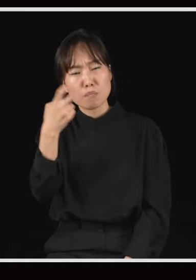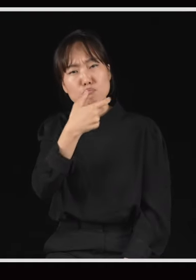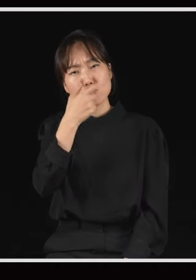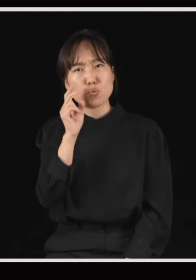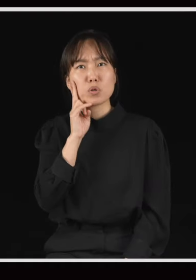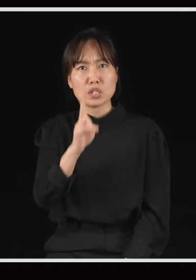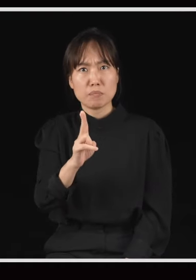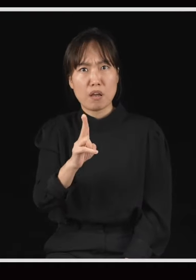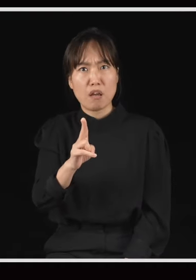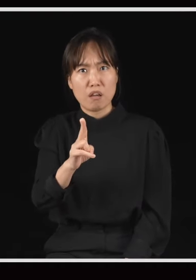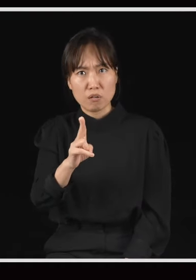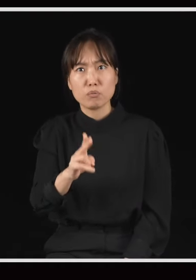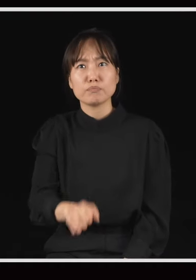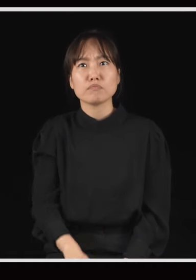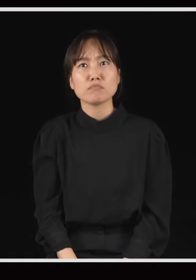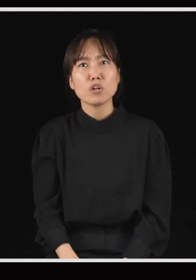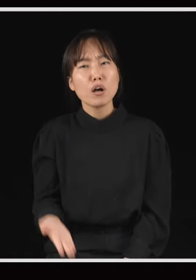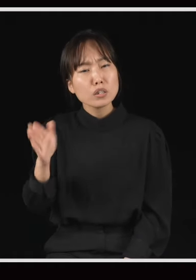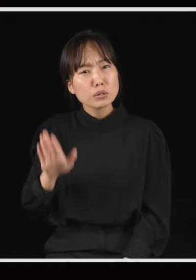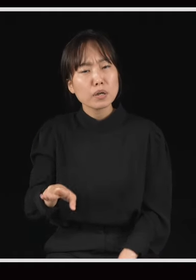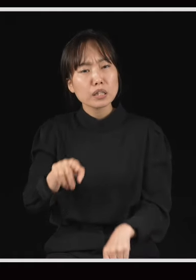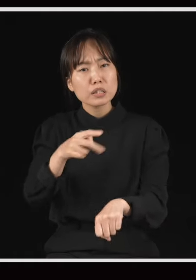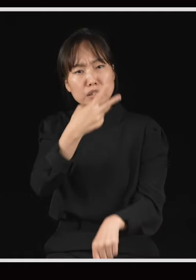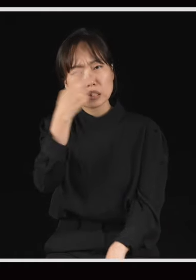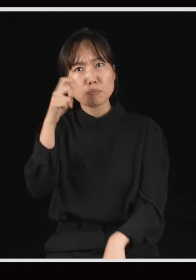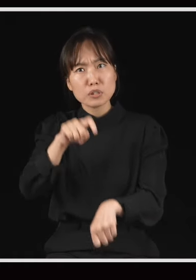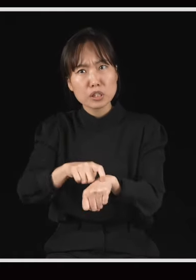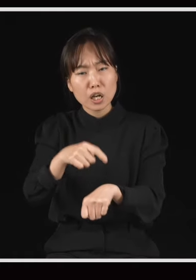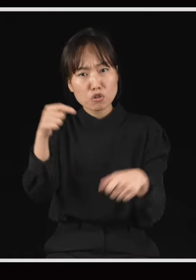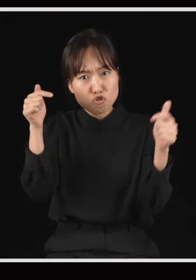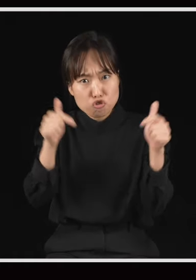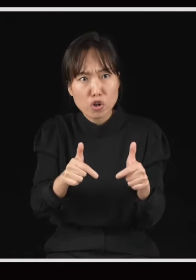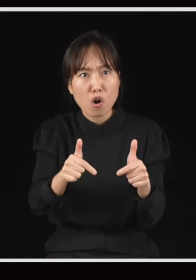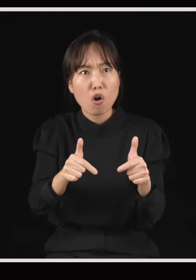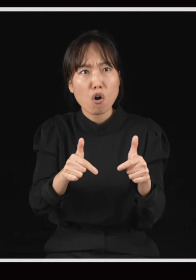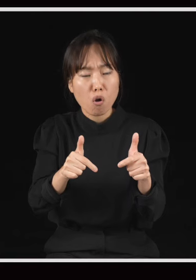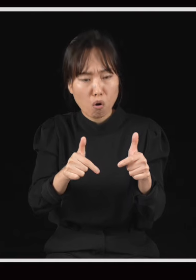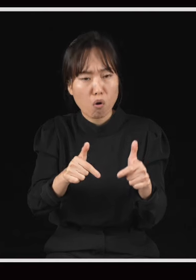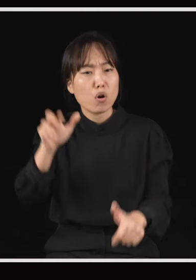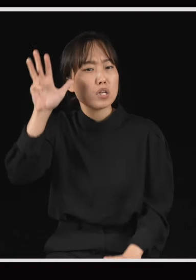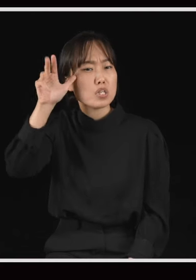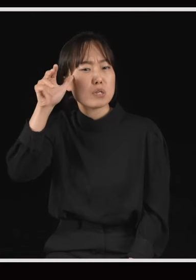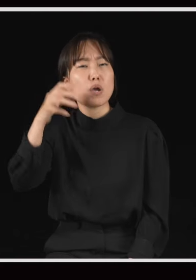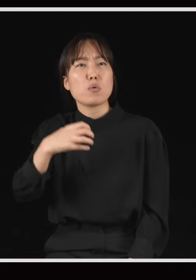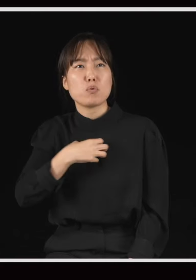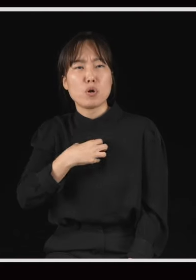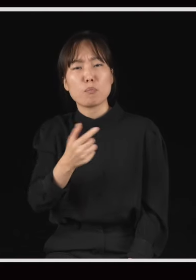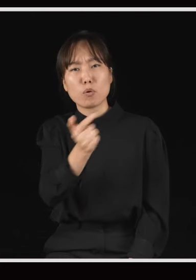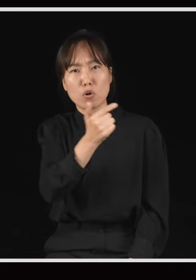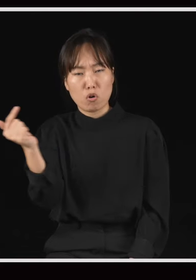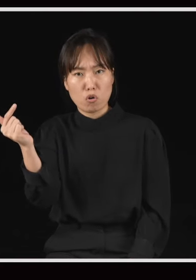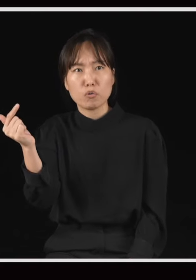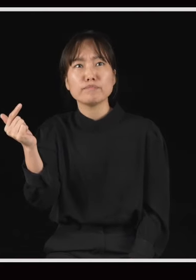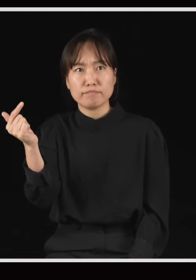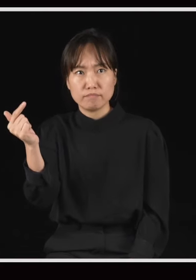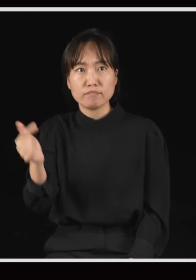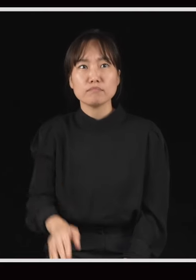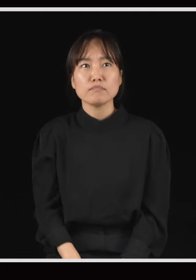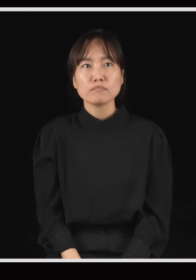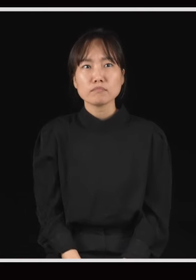아깝게 생각합니다. 하지만 잠 시간을 줄이는 것은 거의 기하급수적으로 치매